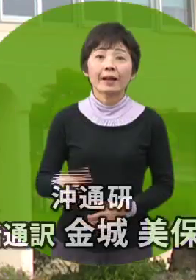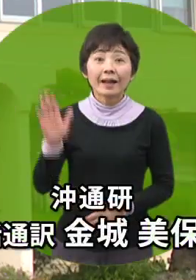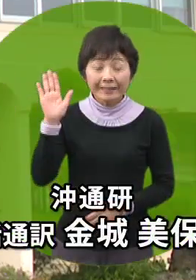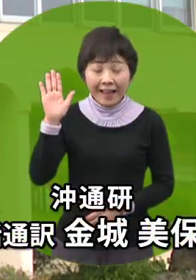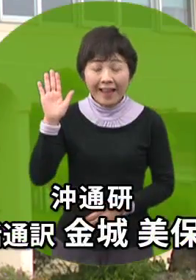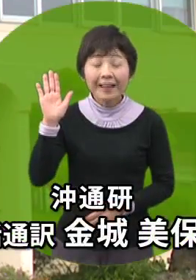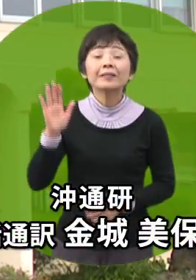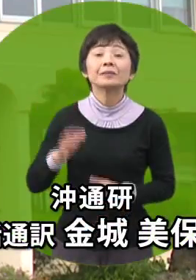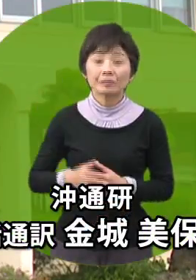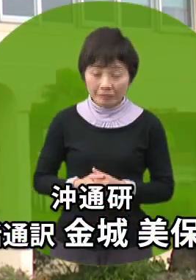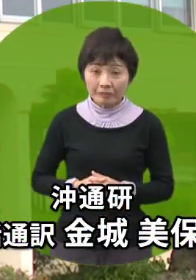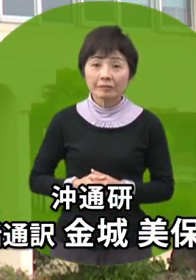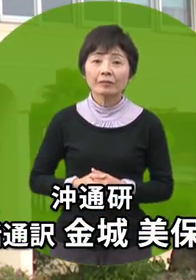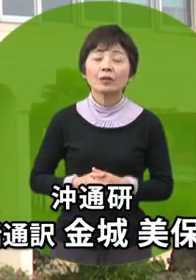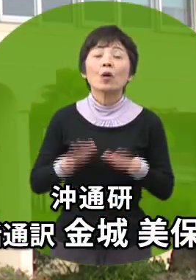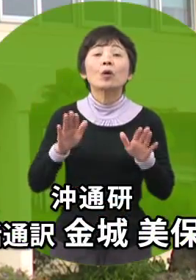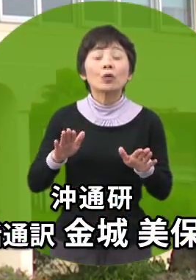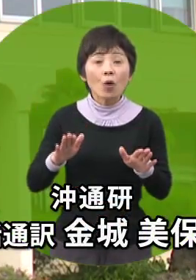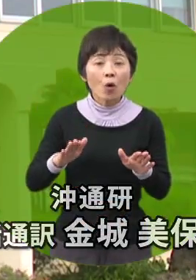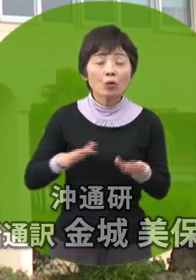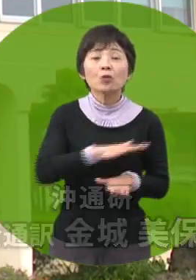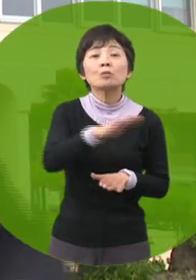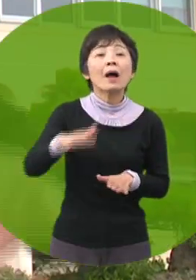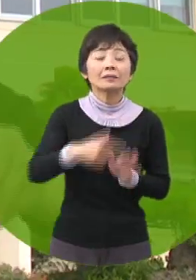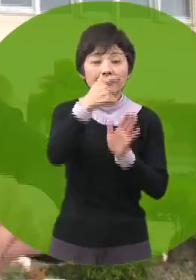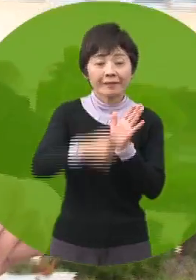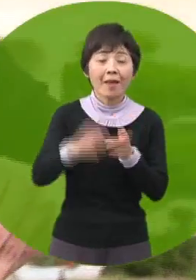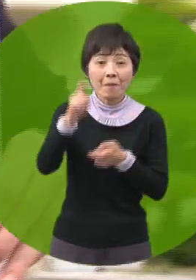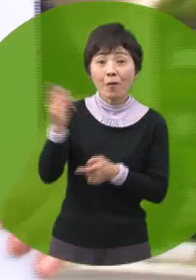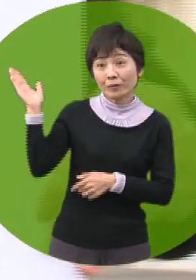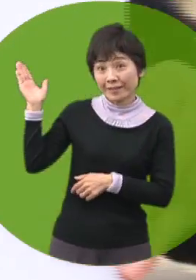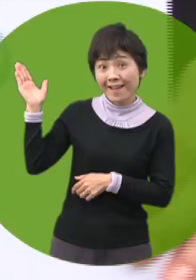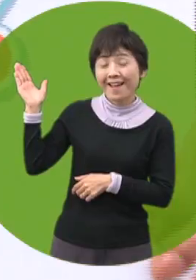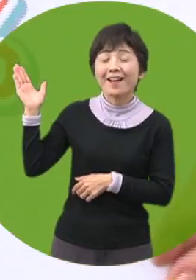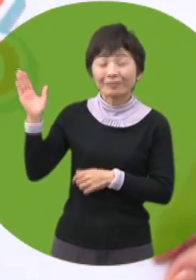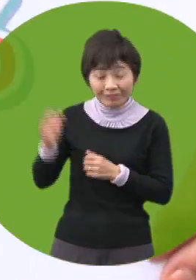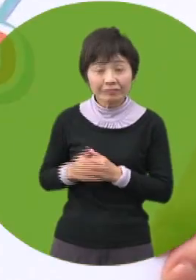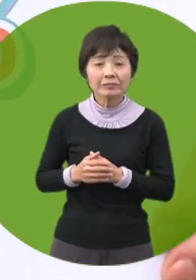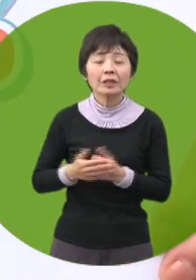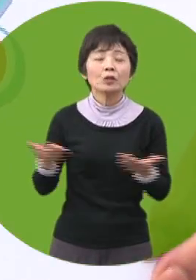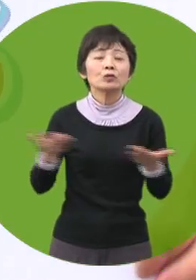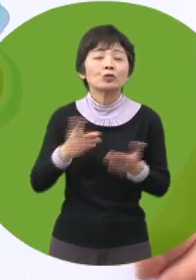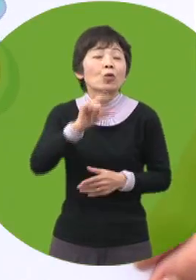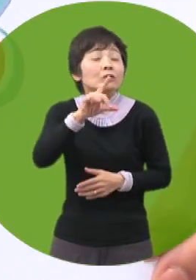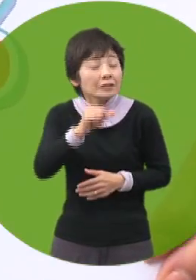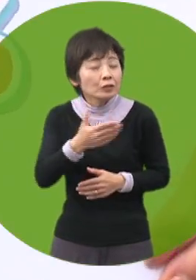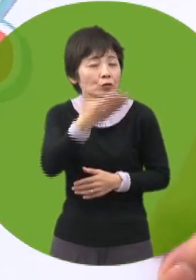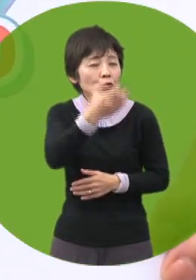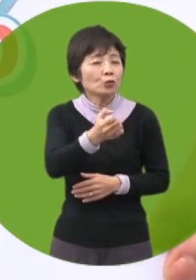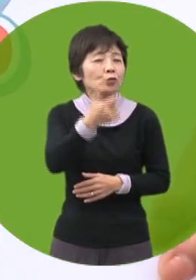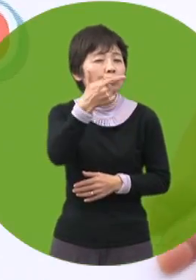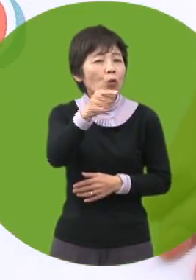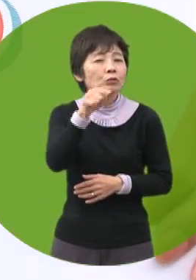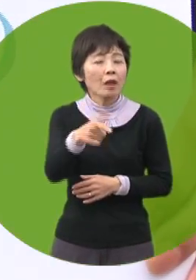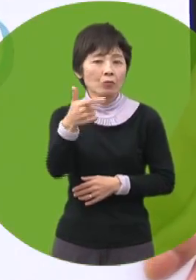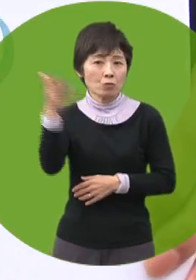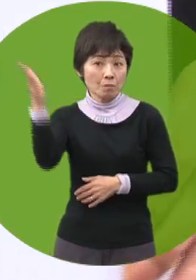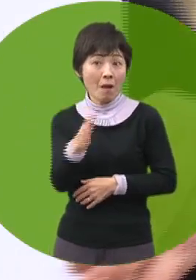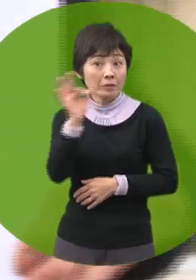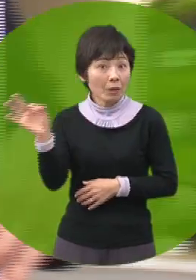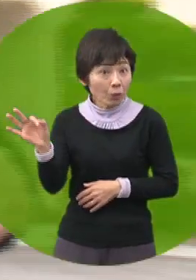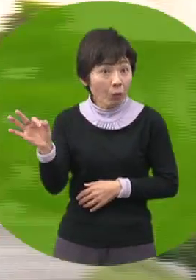ハイタイ。今日のウマンチュワードはこちら、就職率